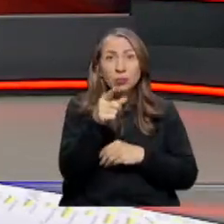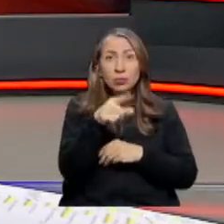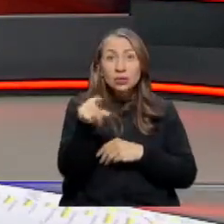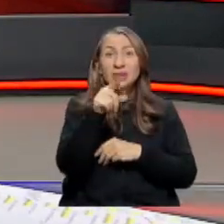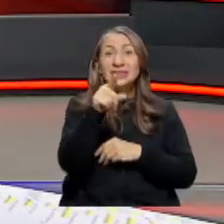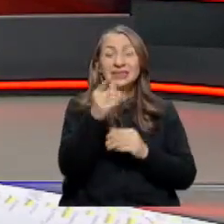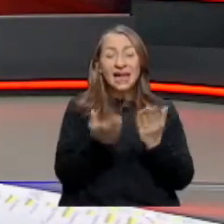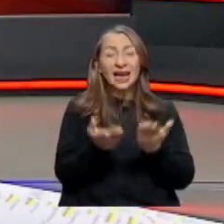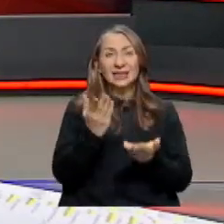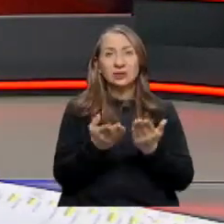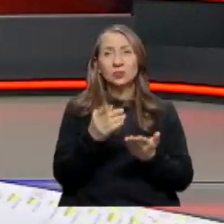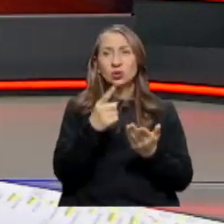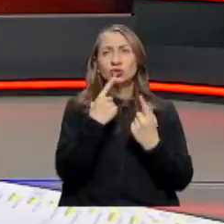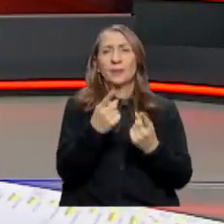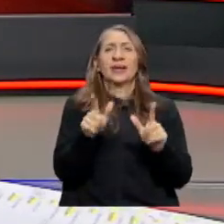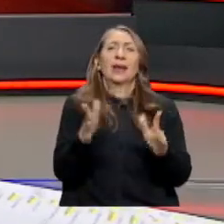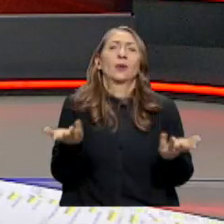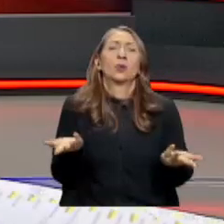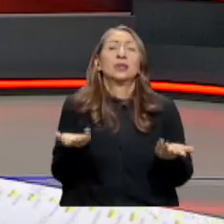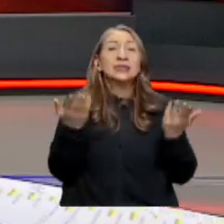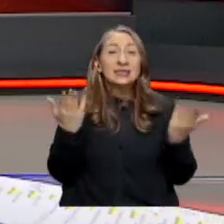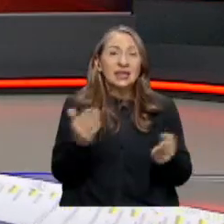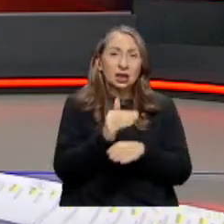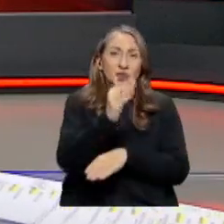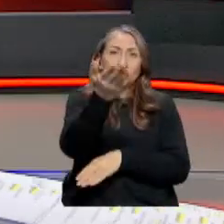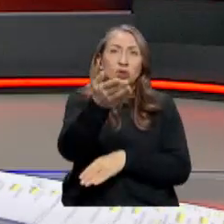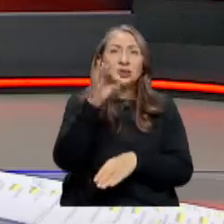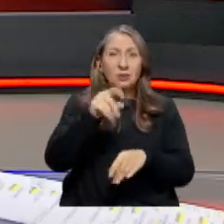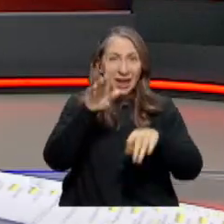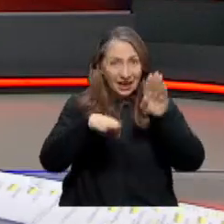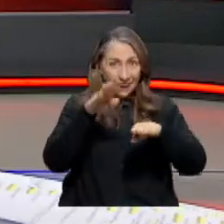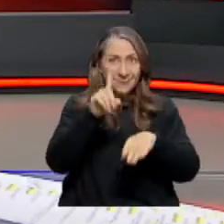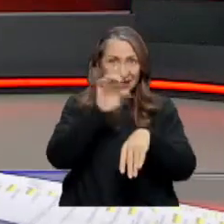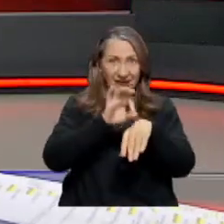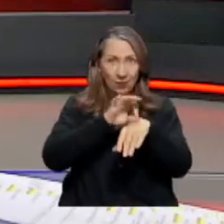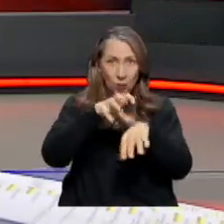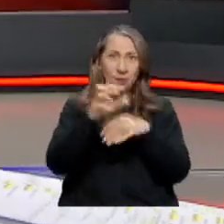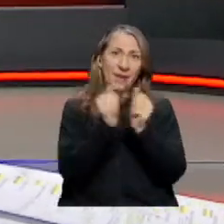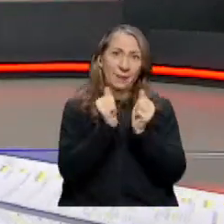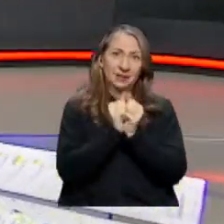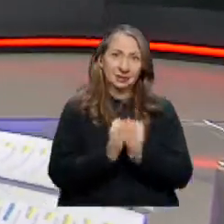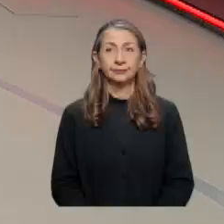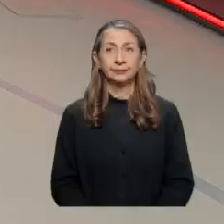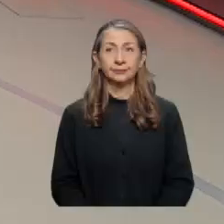Bunları siz değerlendirin. Bunları söylememize gerek yok. Zaten yaşıyorsunuz. Şimdi bir ara, bir dakika bölümünde beraberiz.